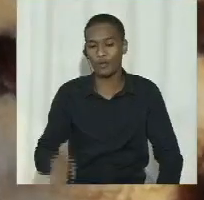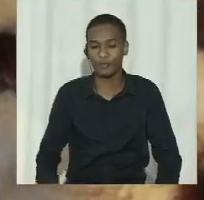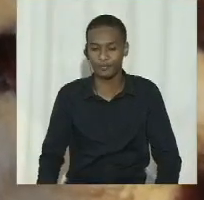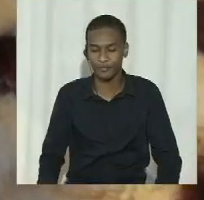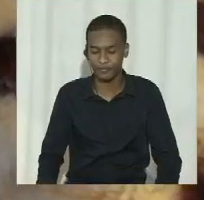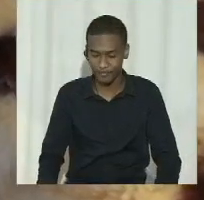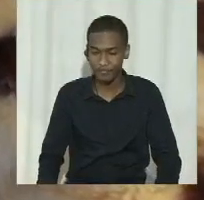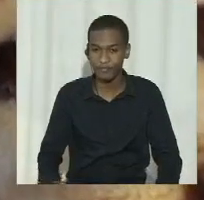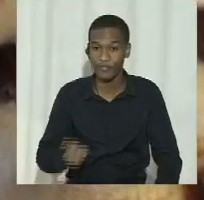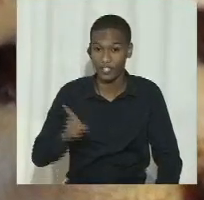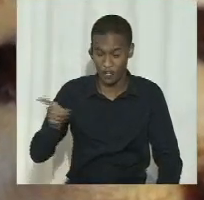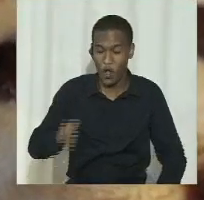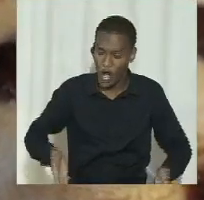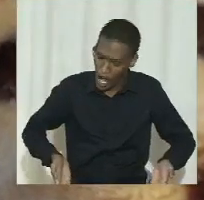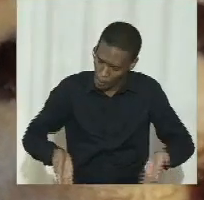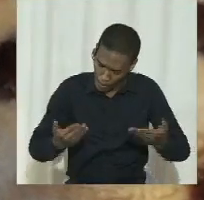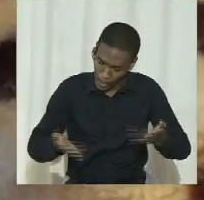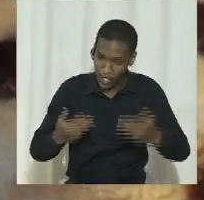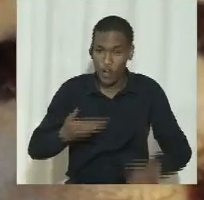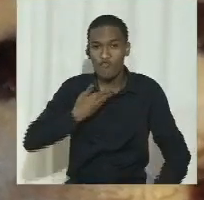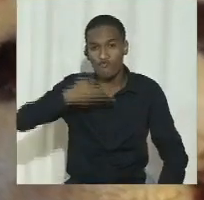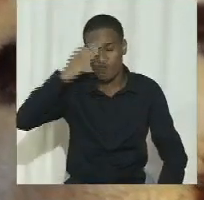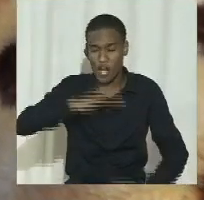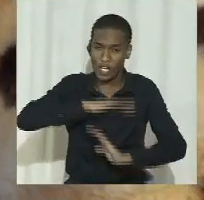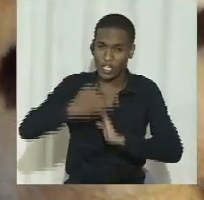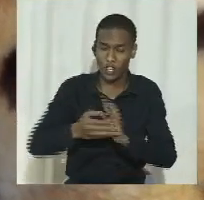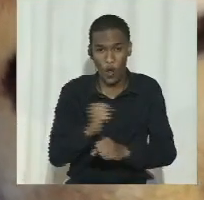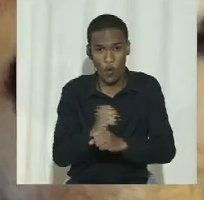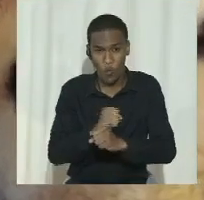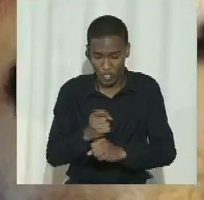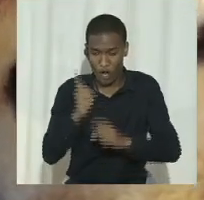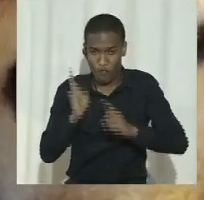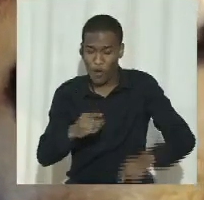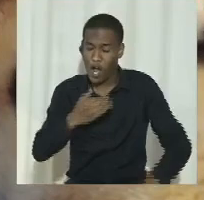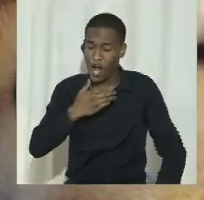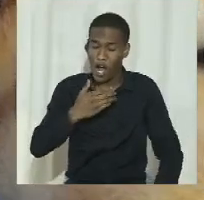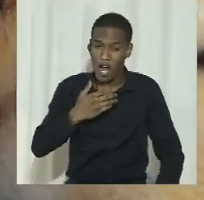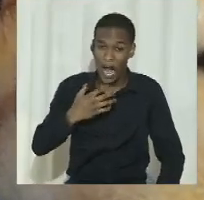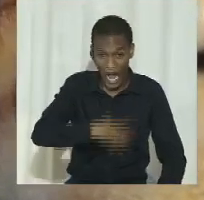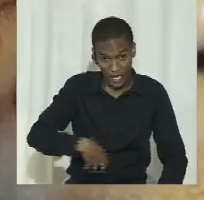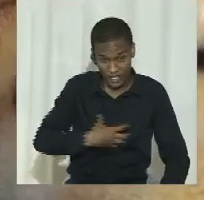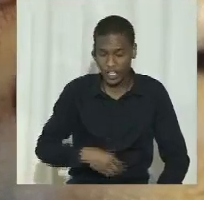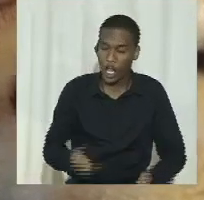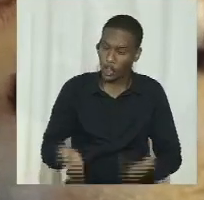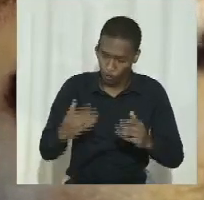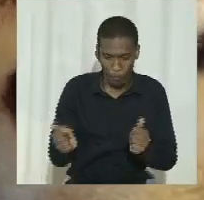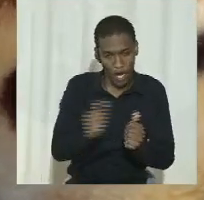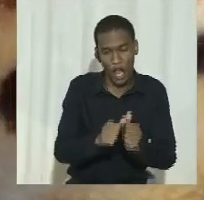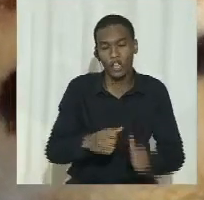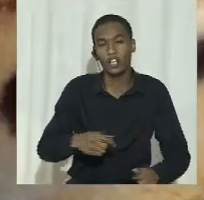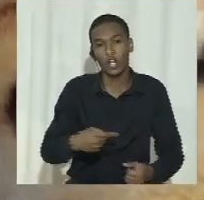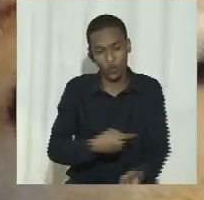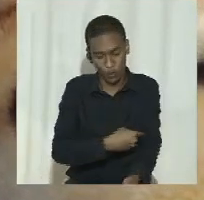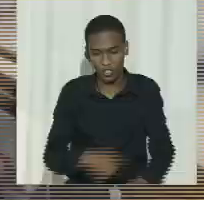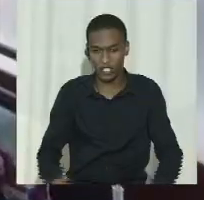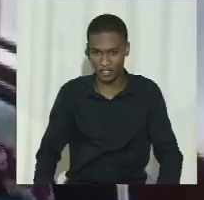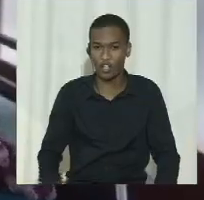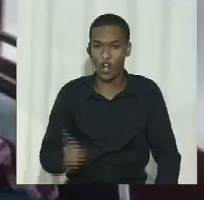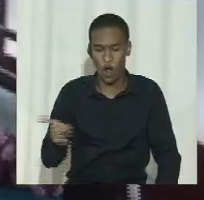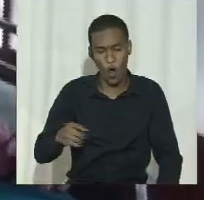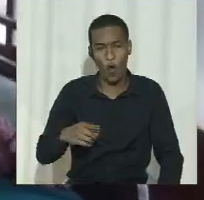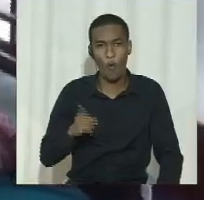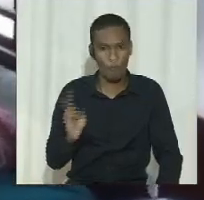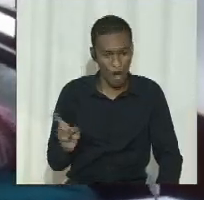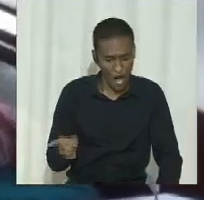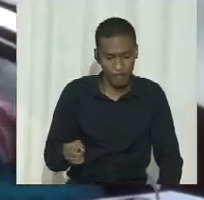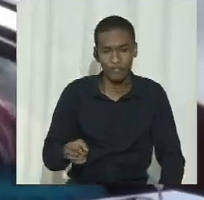dia manentana ny olona tsy hisalasara rehefa misy zotra retina fa ny tena zava-dehibe ty hoe mitandre mare olona fa tsy mora le aretina no